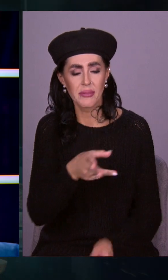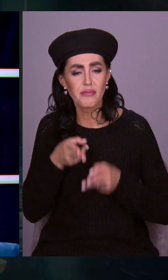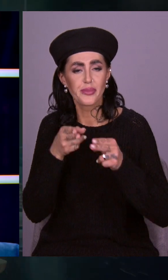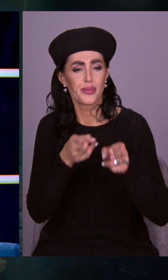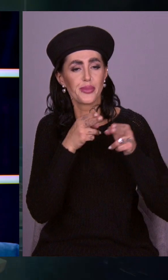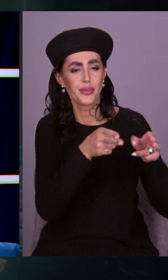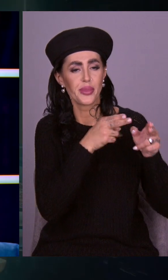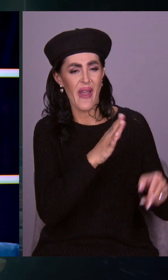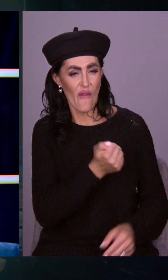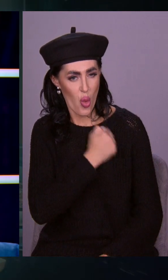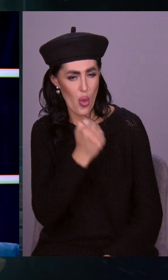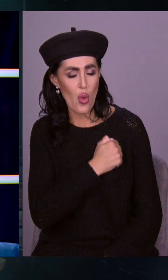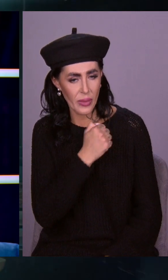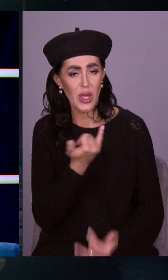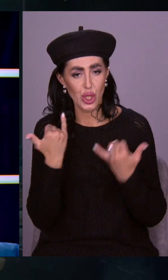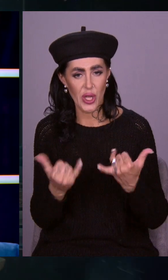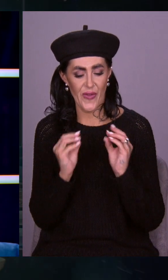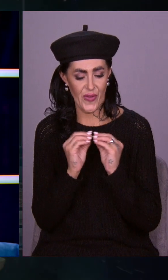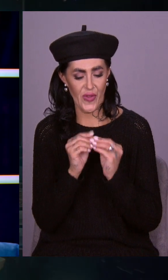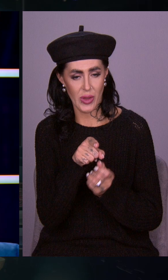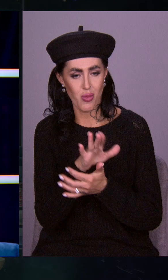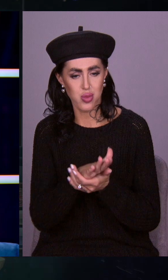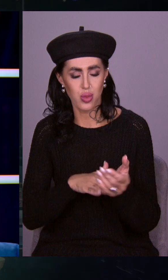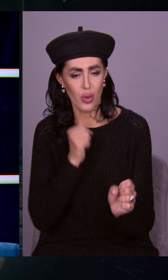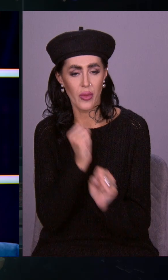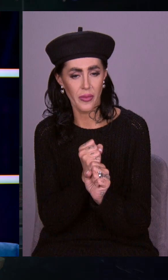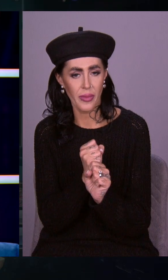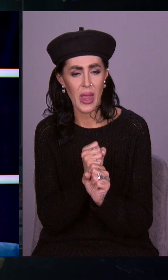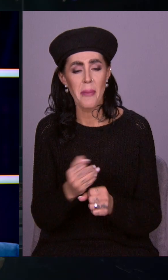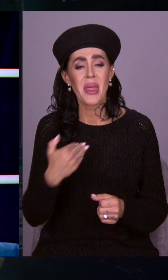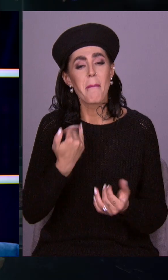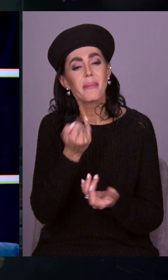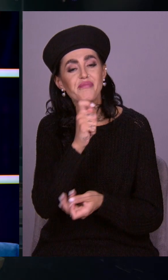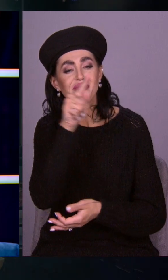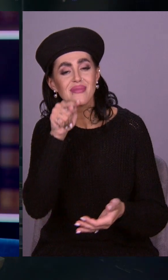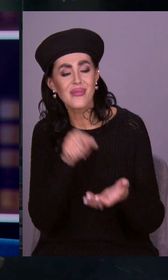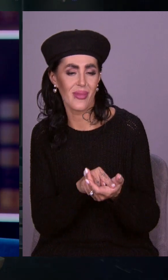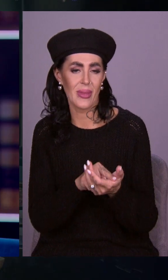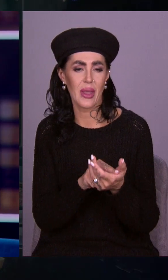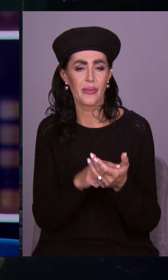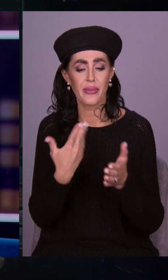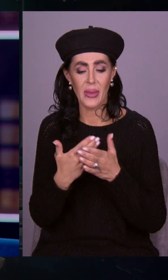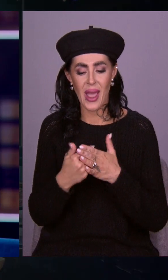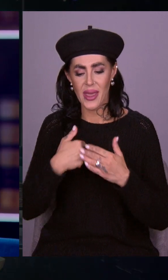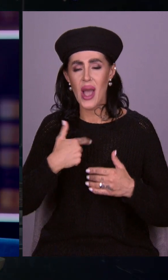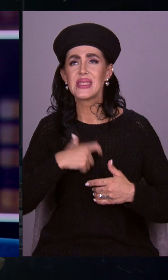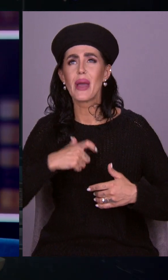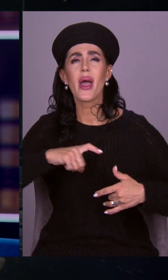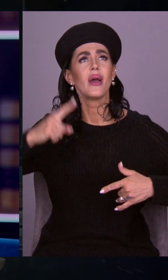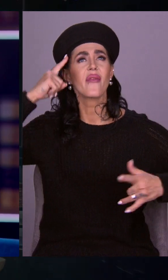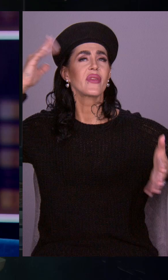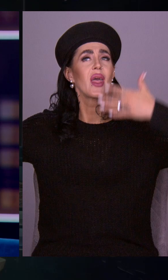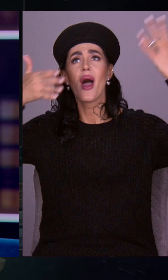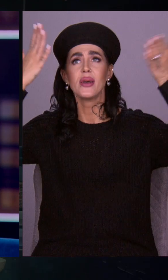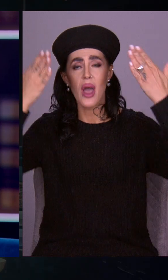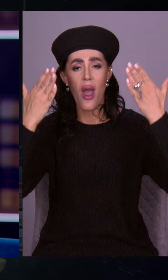виступами і зараз продовжуєш це робити. Ну, питання таке, я от просто жінка романтично-емпатична,